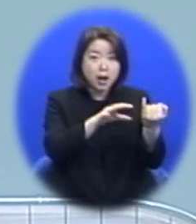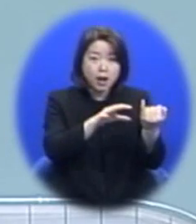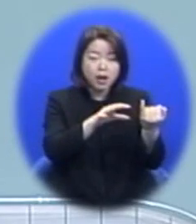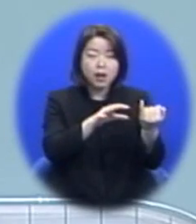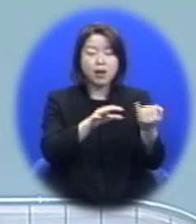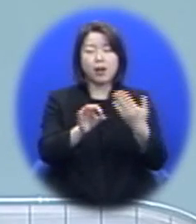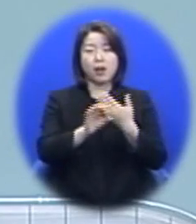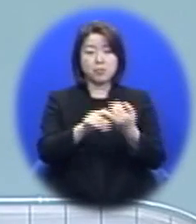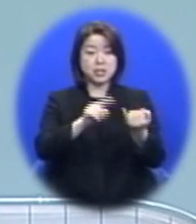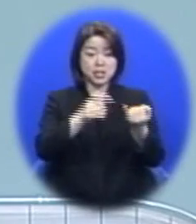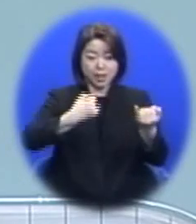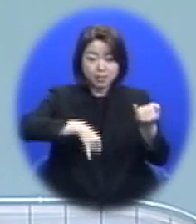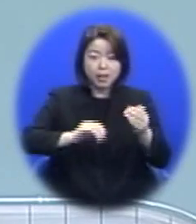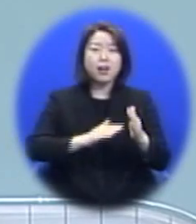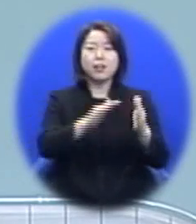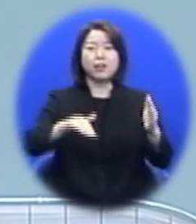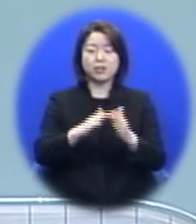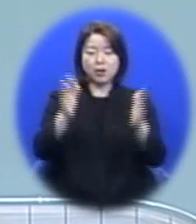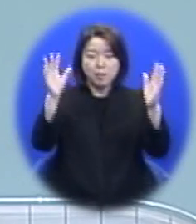파괴하는 것입니다.